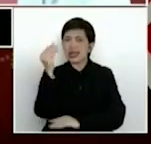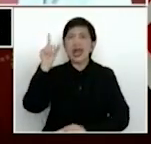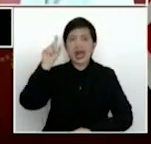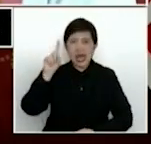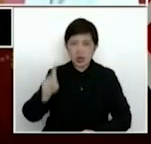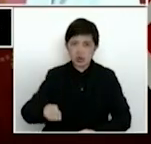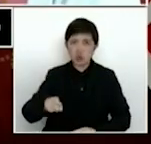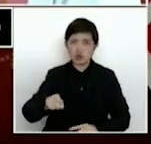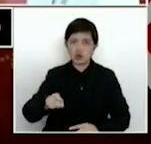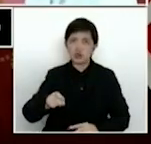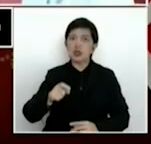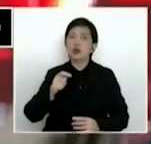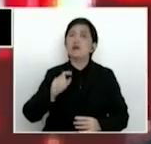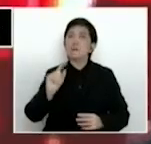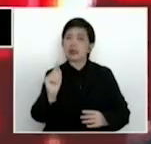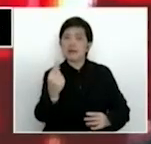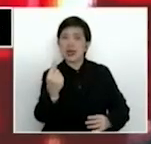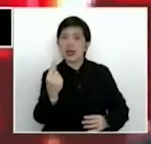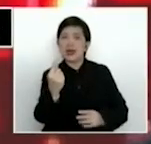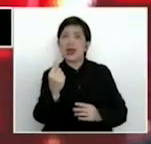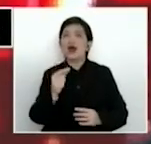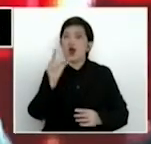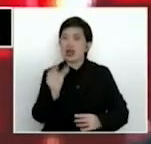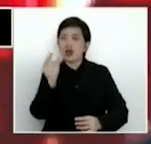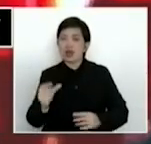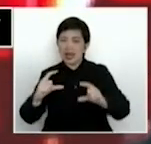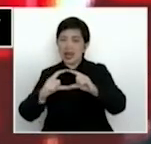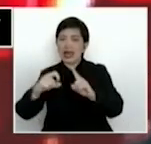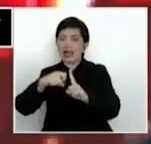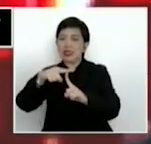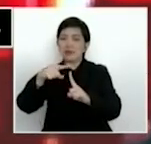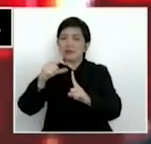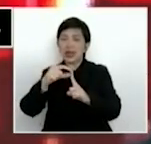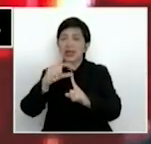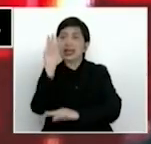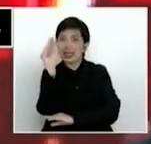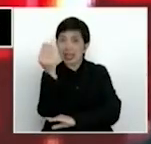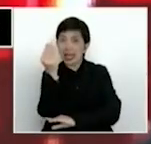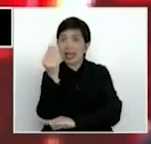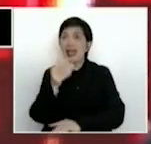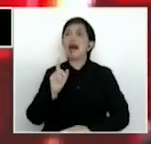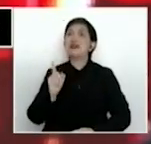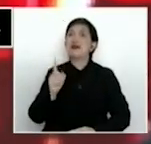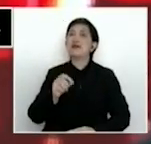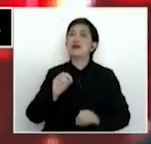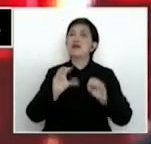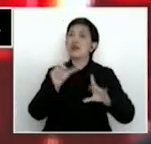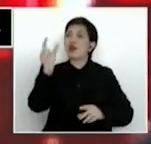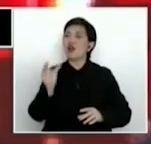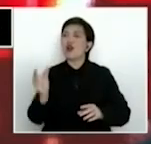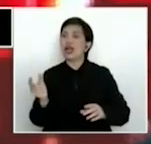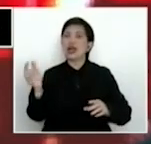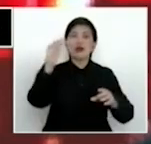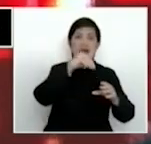mendahulukan yang berktp Jakarta karena ternyata banyak yang masuk ke Jakarta dan itu membuat banyak dari Warga